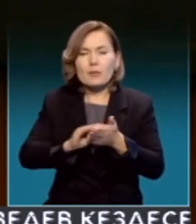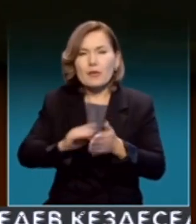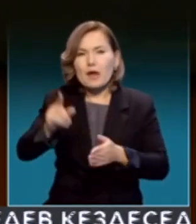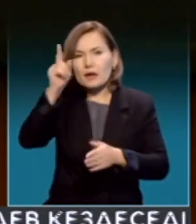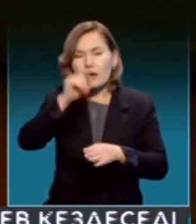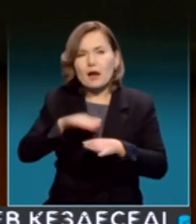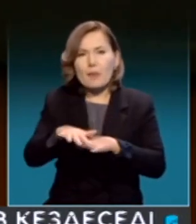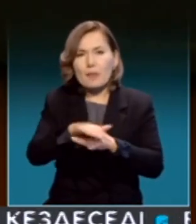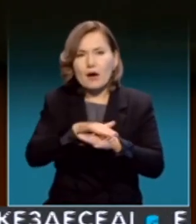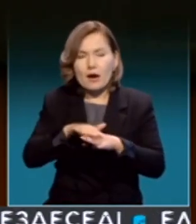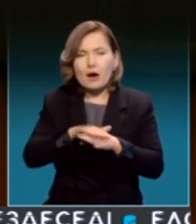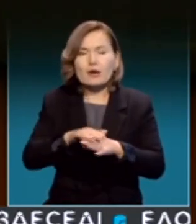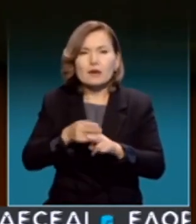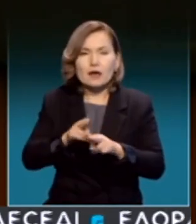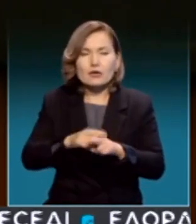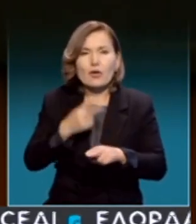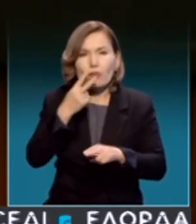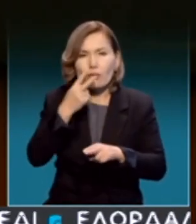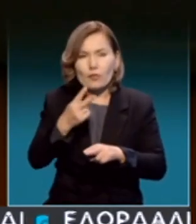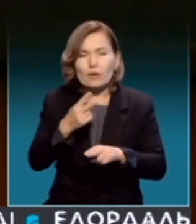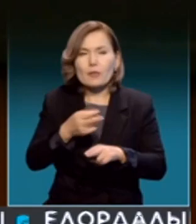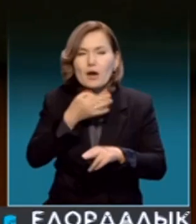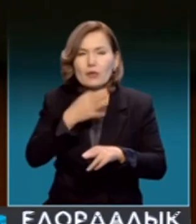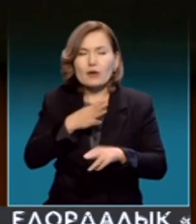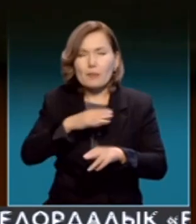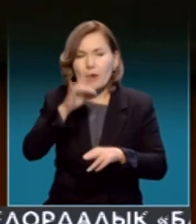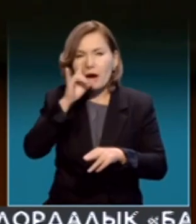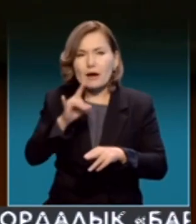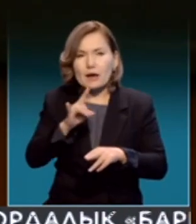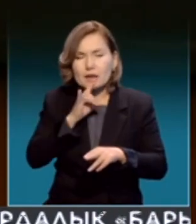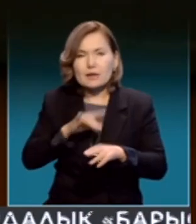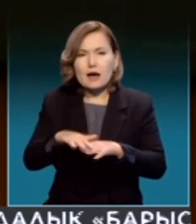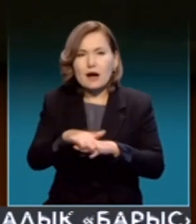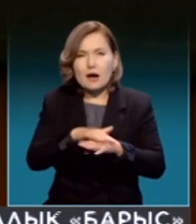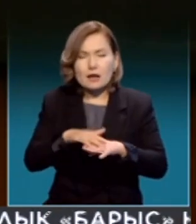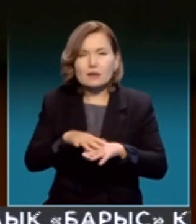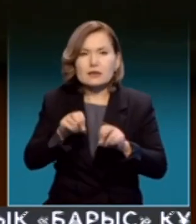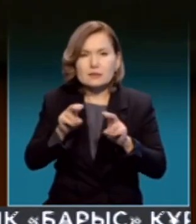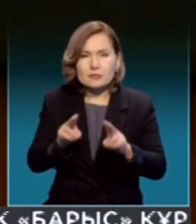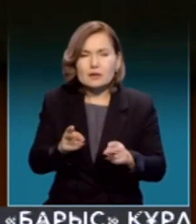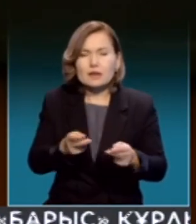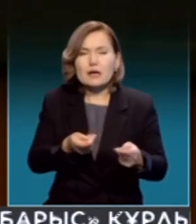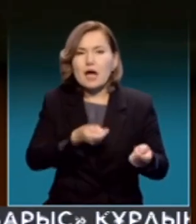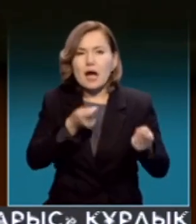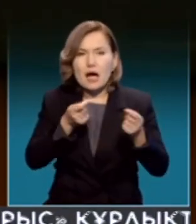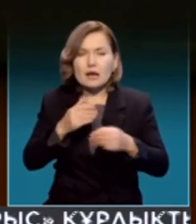халқына бейімделіп жазылған нұсқасы бар. Қазақтарда осыған ұқсас ертегілер бар екеніне сенімдімін. Бірақ біз әлемдік нұсқаны негізге алдық.